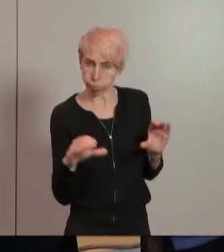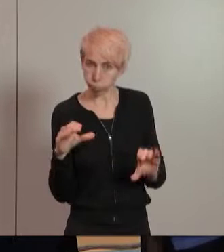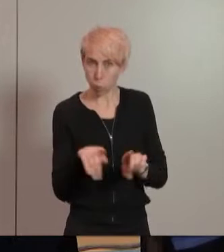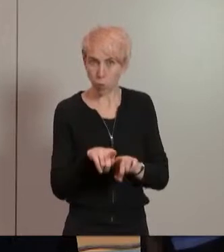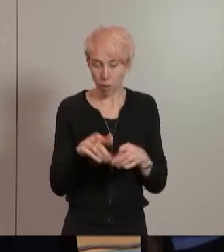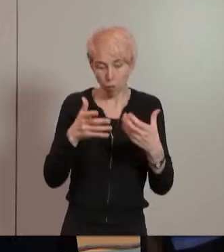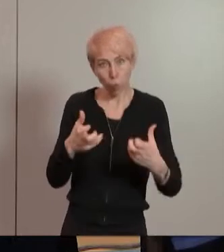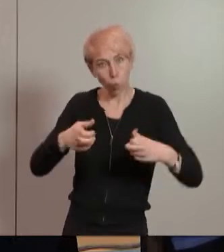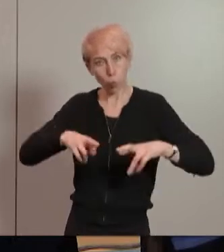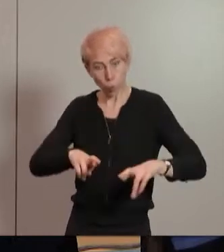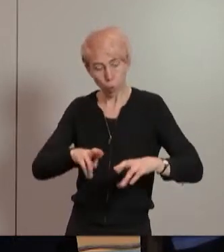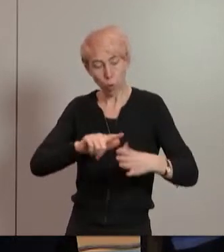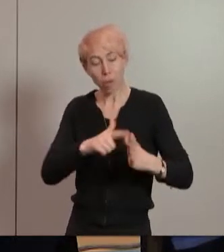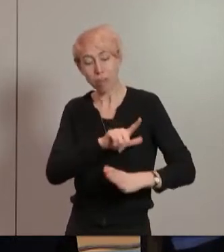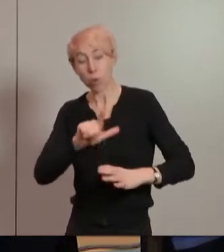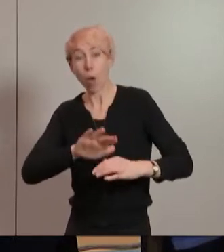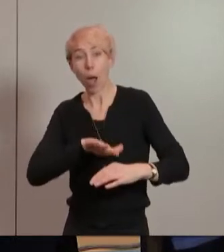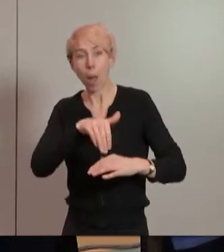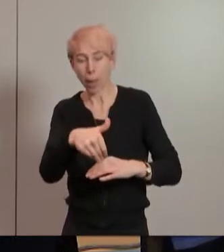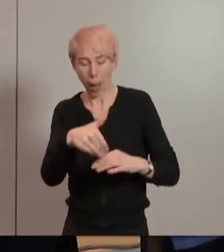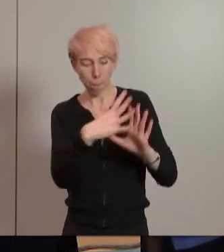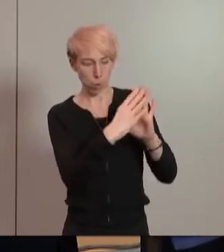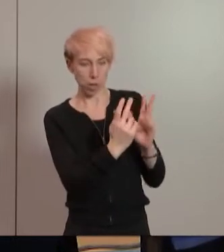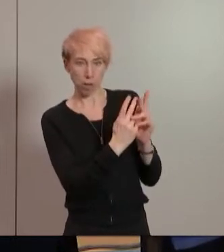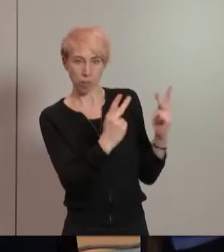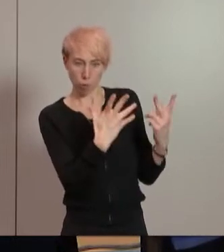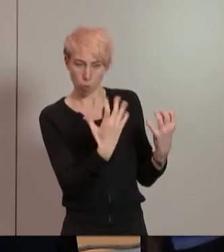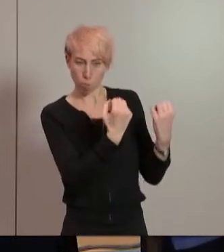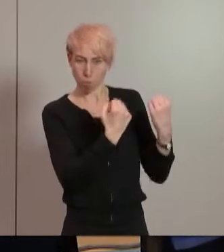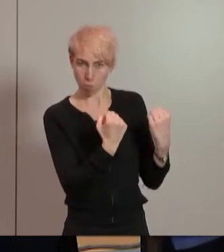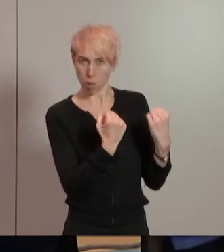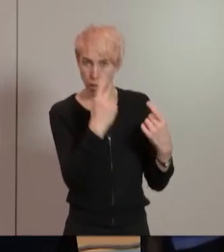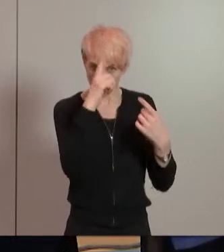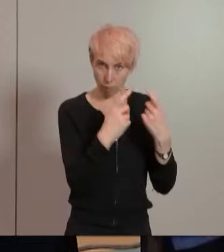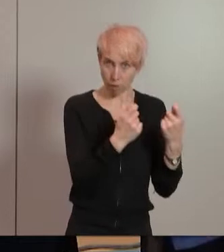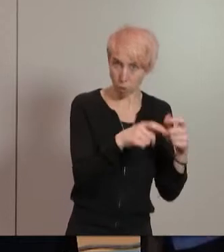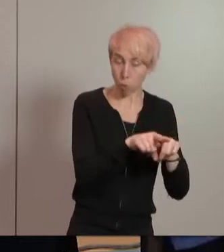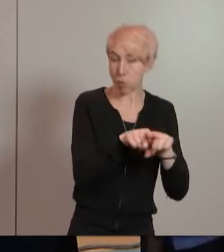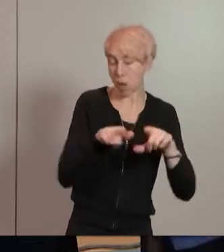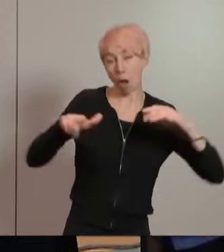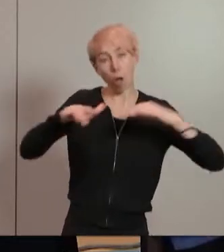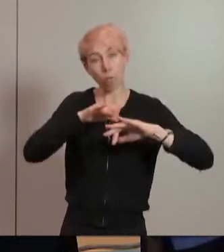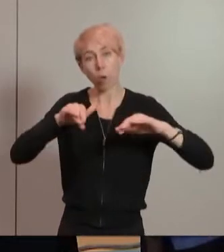soutenabilité au-delà de 2022 de notre modèle de ville sur le plan financier, mais aussi environnemental et social.